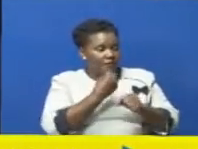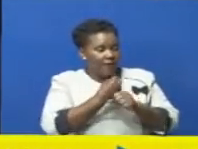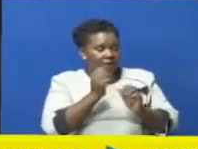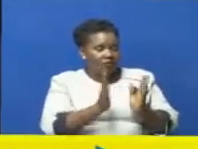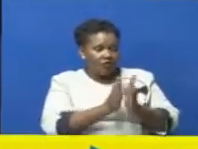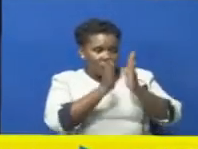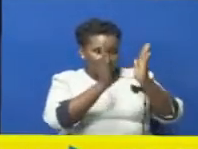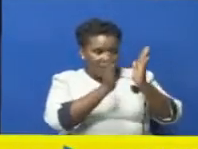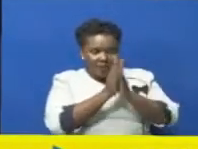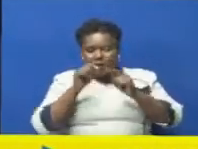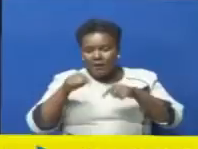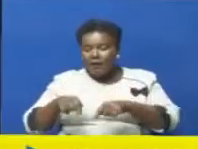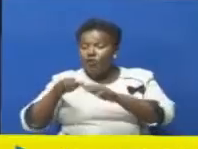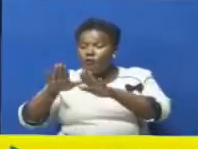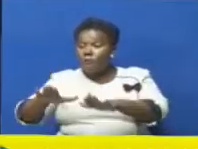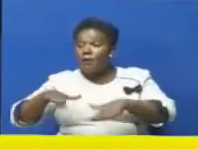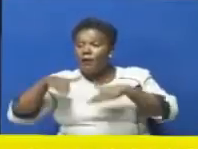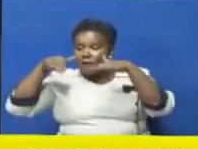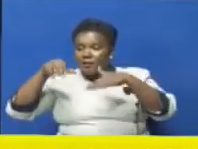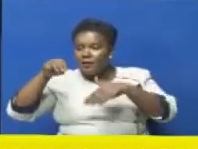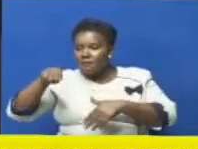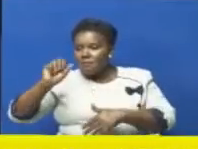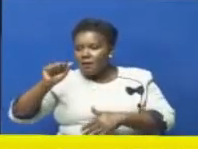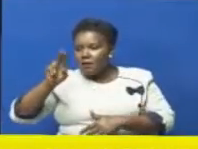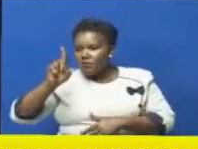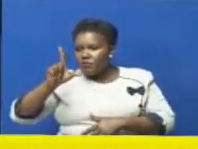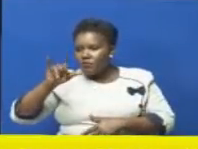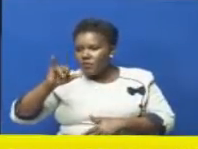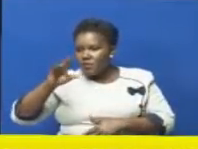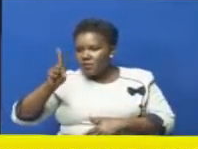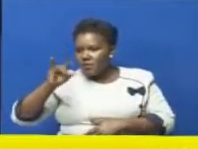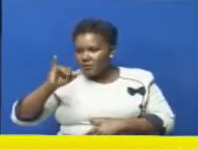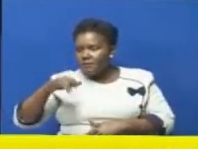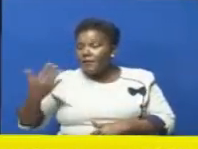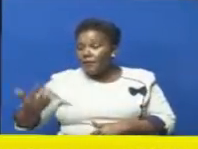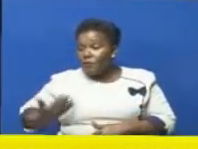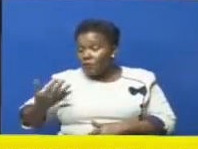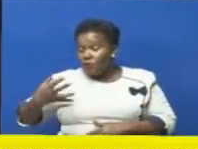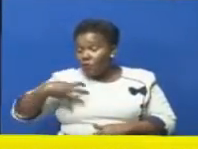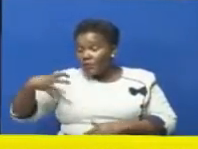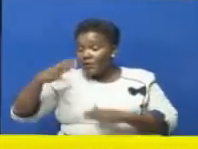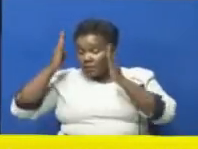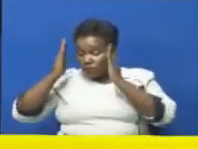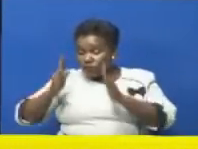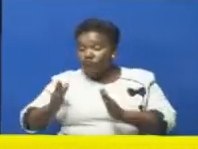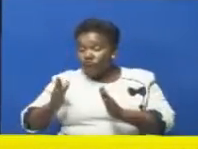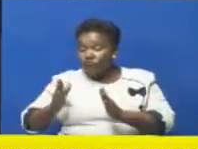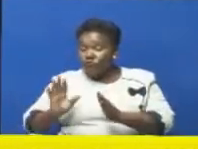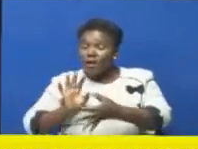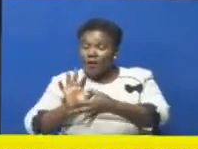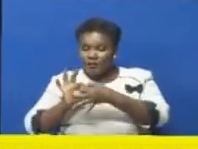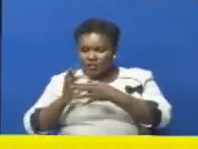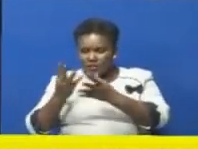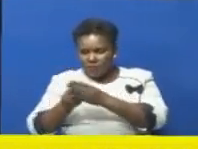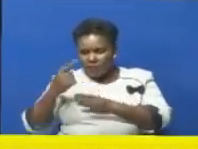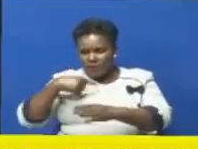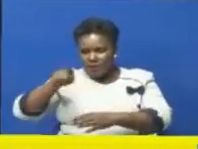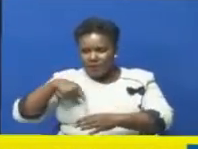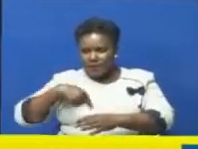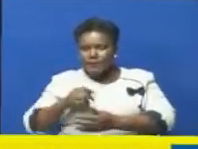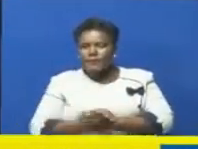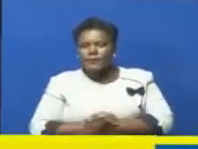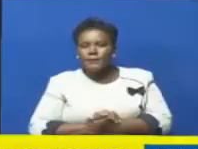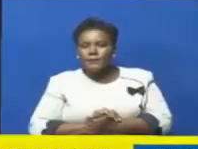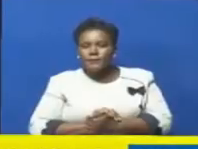tulikuwa na baraza la Maulidi ambalo amehudhuria Waziri Mkuu wa Jamhuri ya Muungano wa Tanzania Kassim